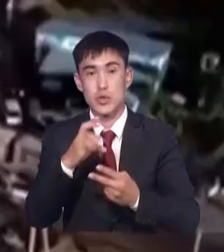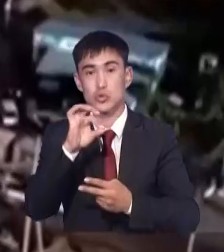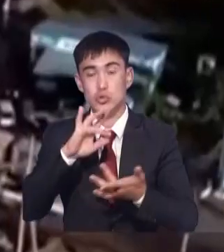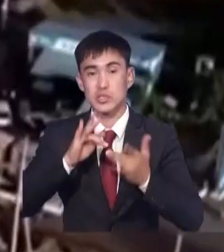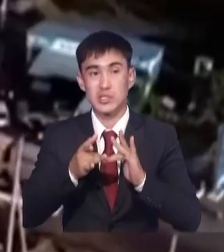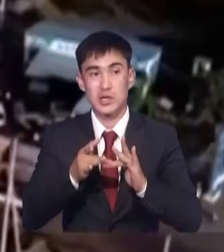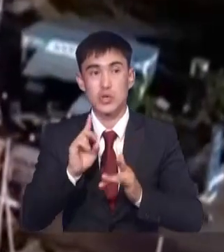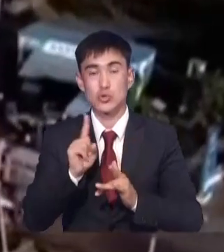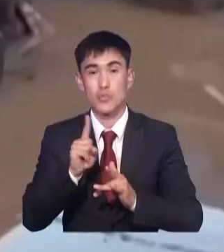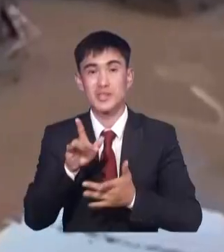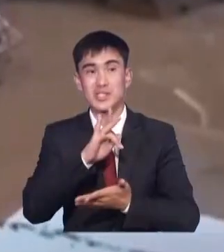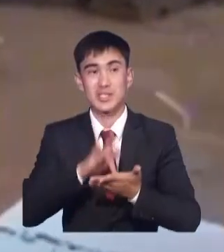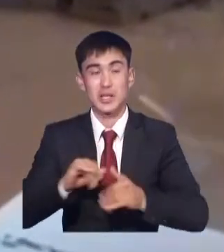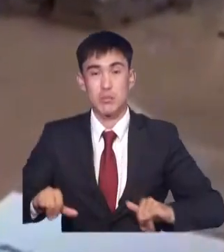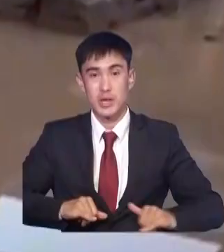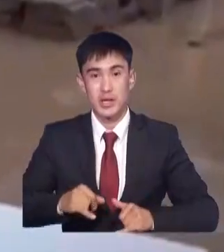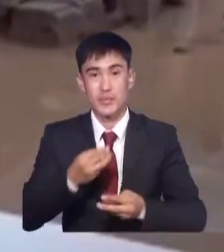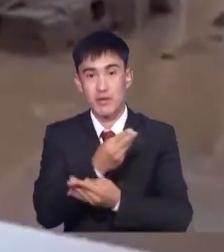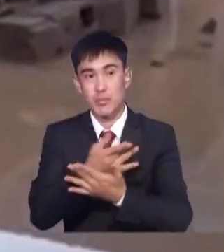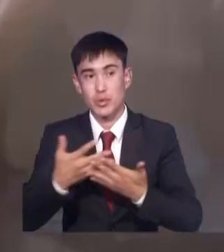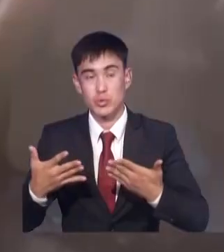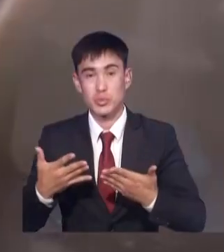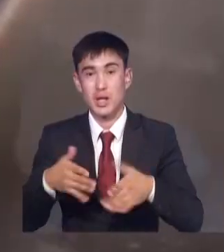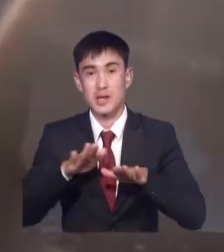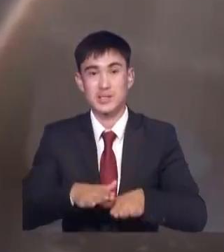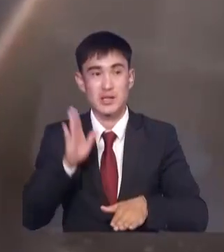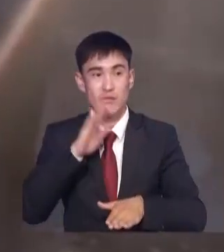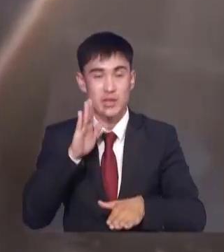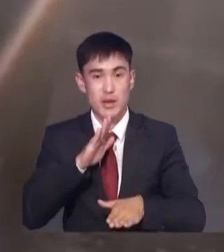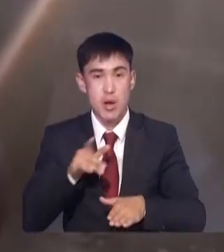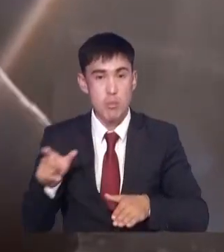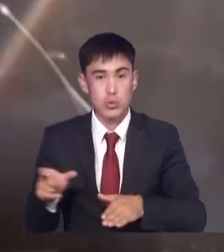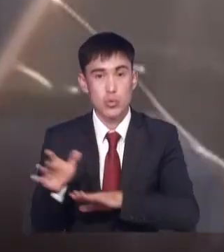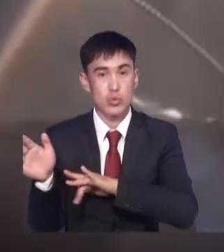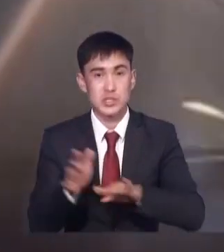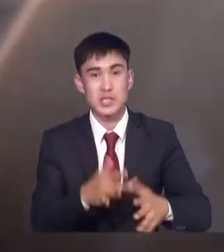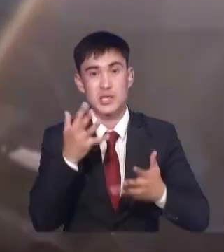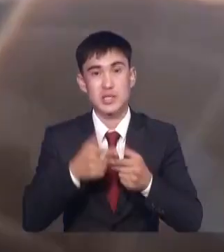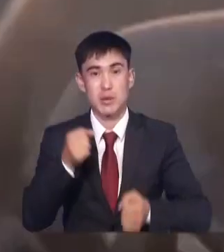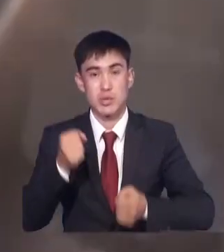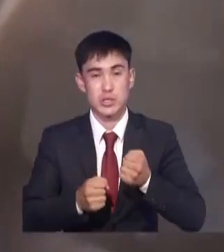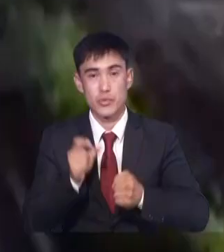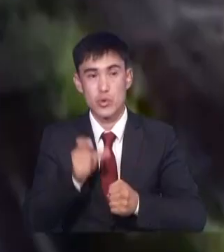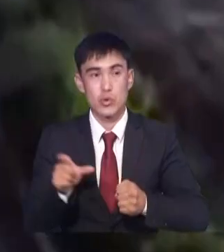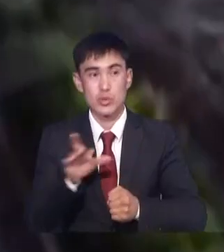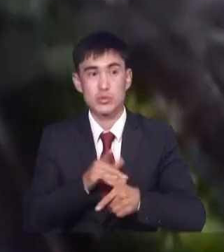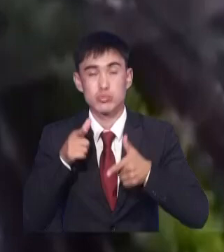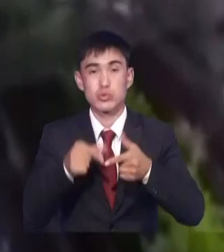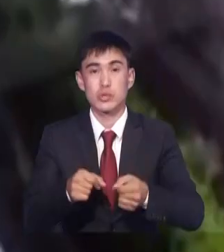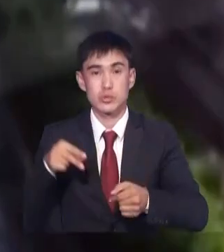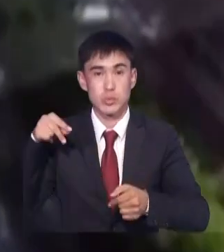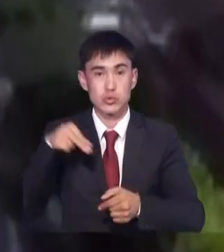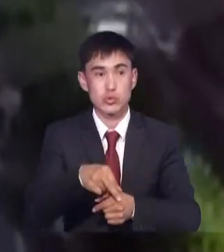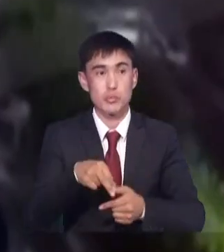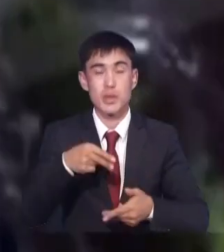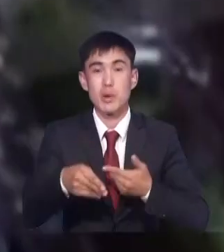социальной сети, видно, что на центральном рынке товары и продукты питания остались в воде. Потоки унесли несколько автомашин. Людям пришлось спускаться по склону,